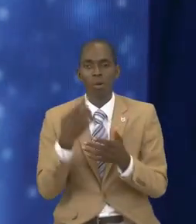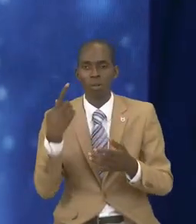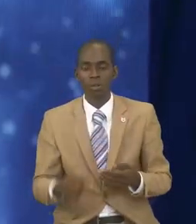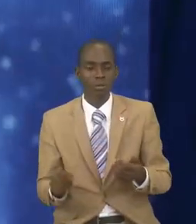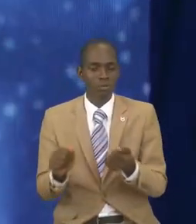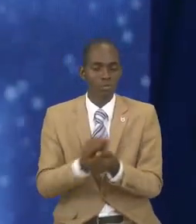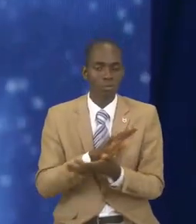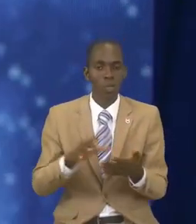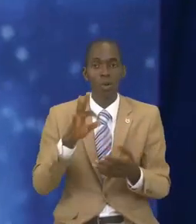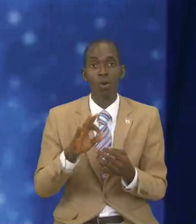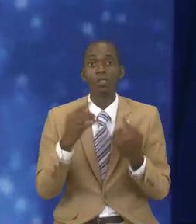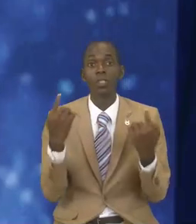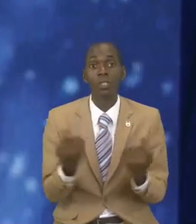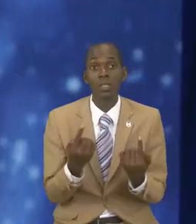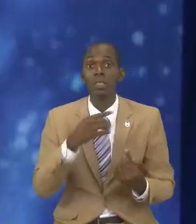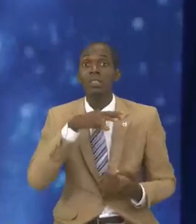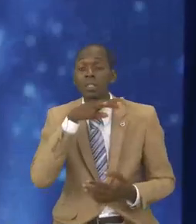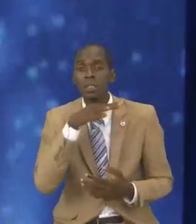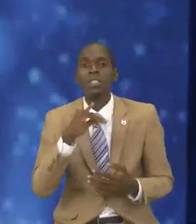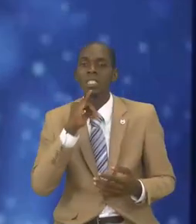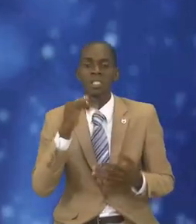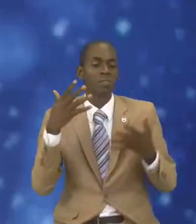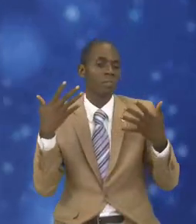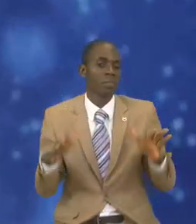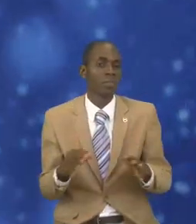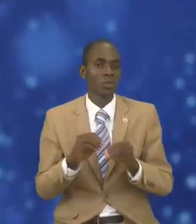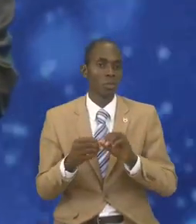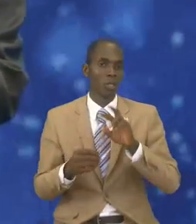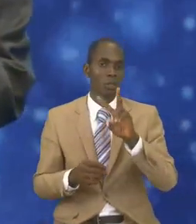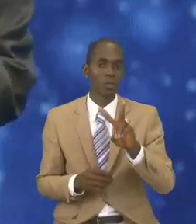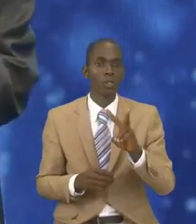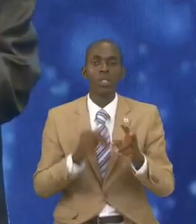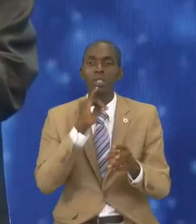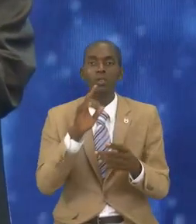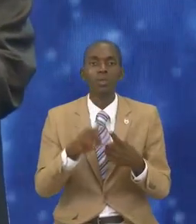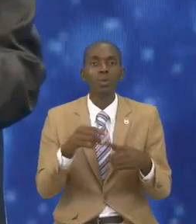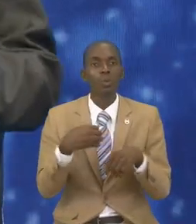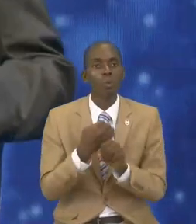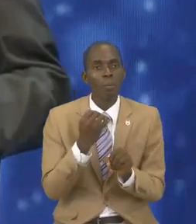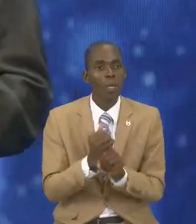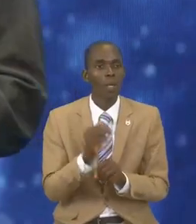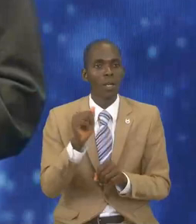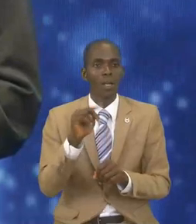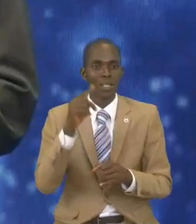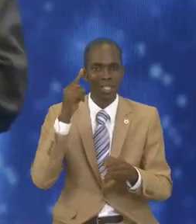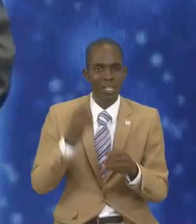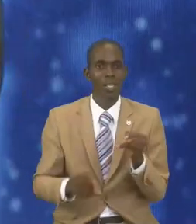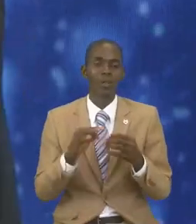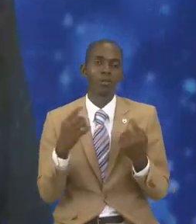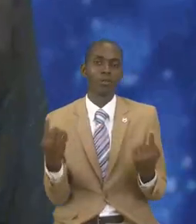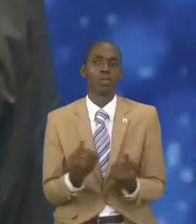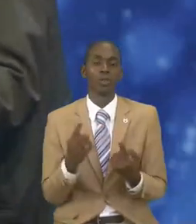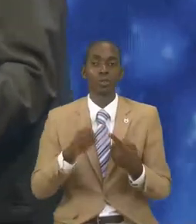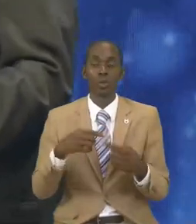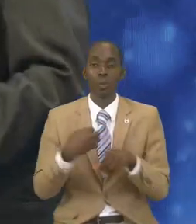toutes les pollutions des péchés et des c'est accompli, c'est terminé. Deuxièmement, pour faire cesser